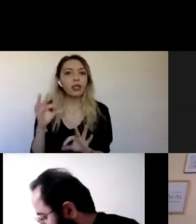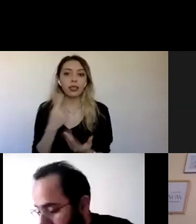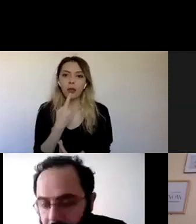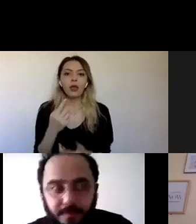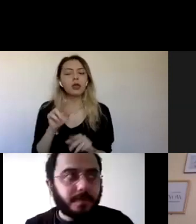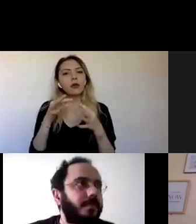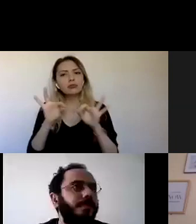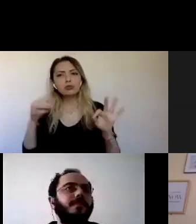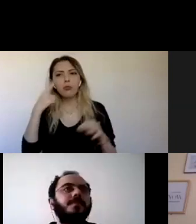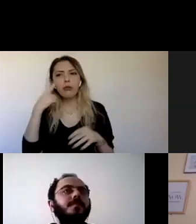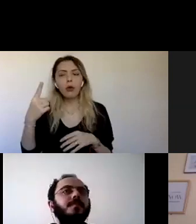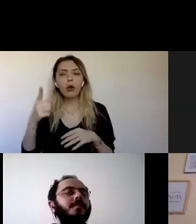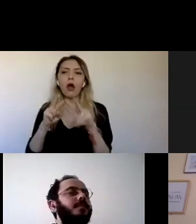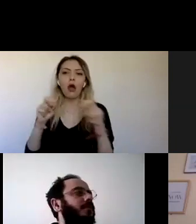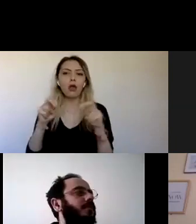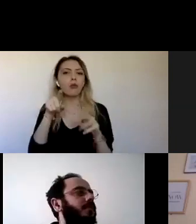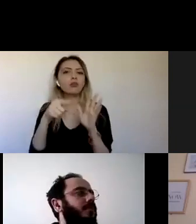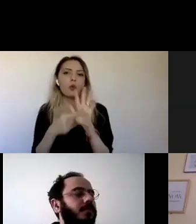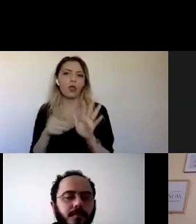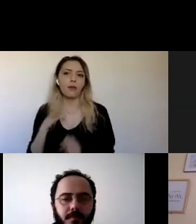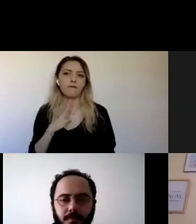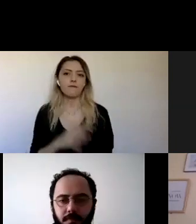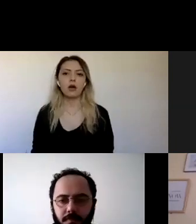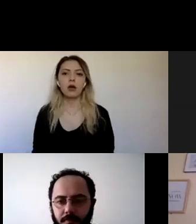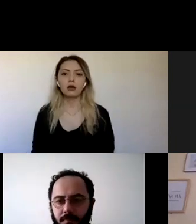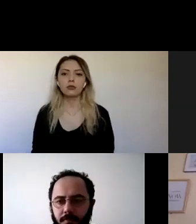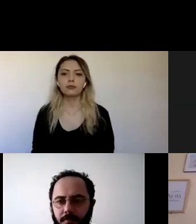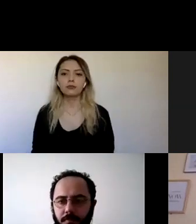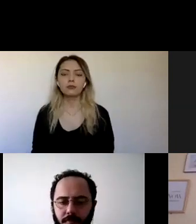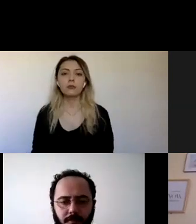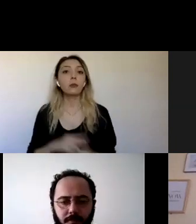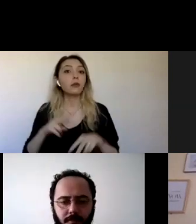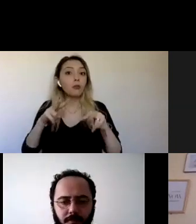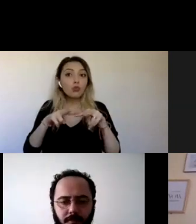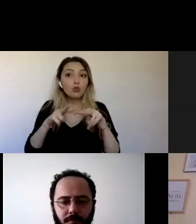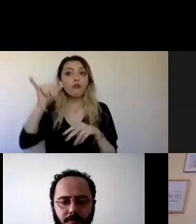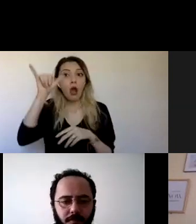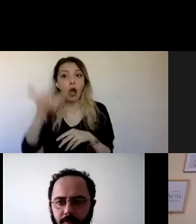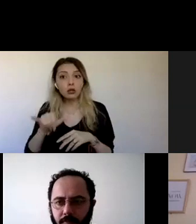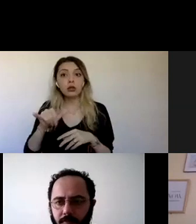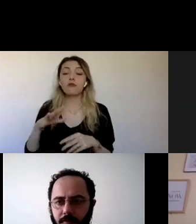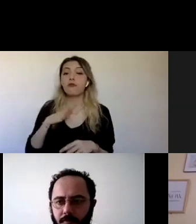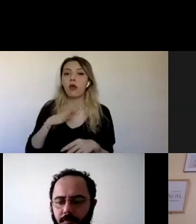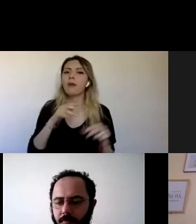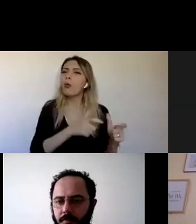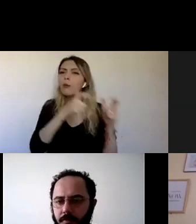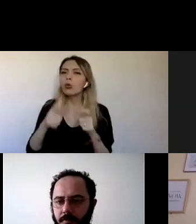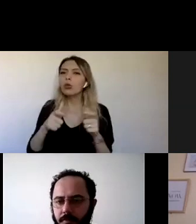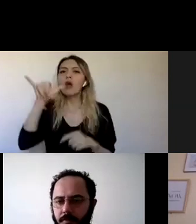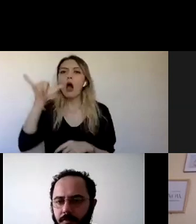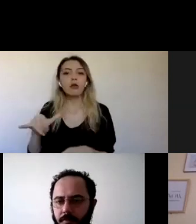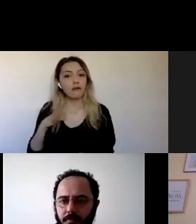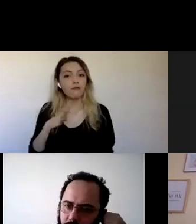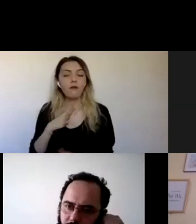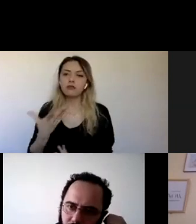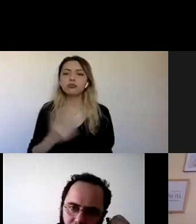Bakalım farklı değişik bir şey çıktı. Mülteci Hakları Merkezi mesela. Mülteci Hakları gibi. İlgili sorguları Google dediğin